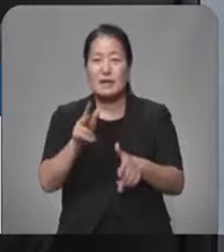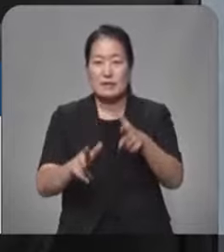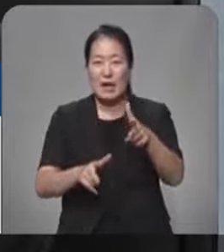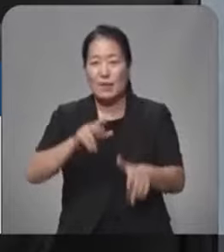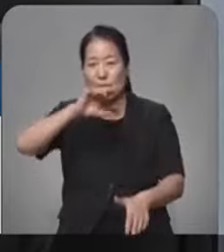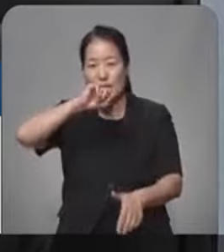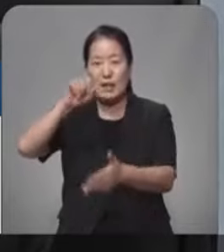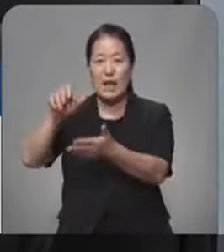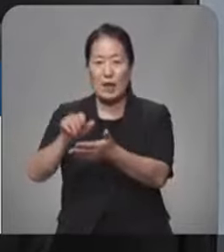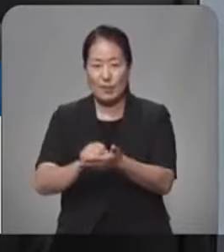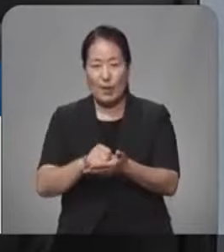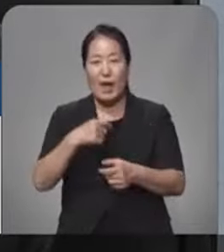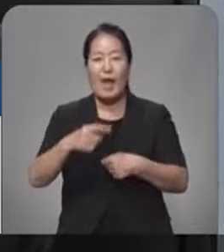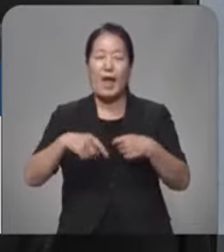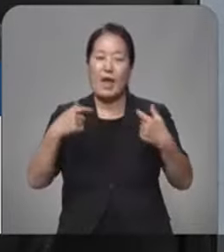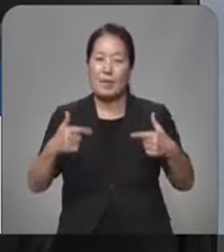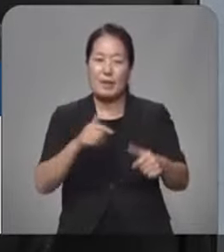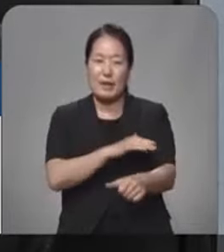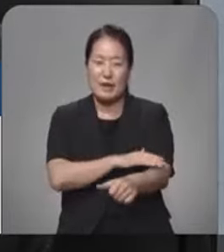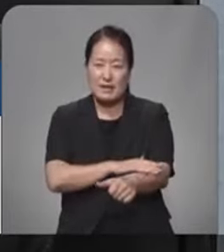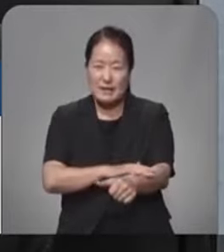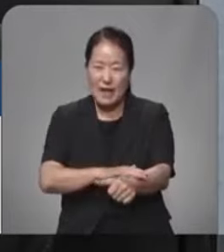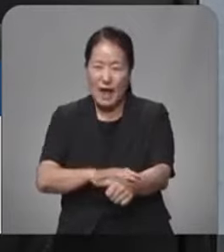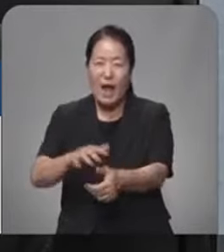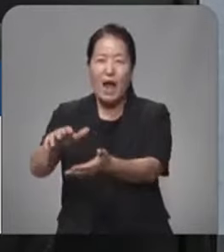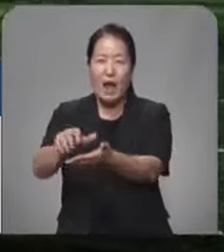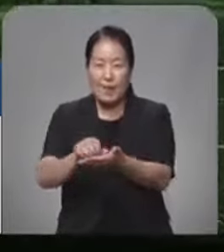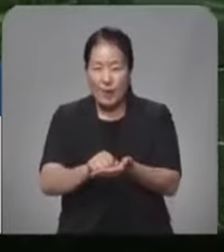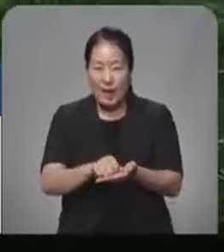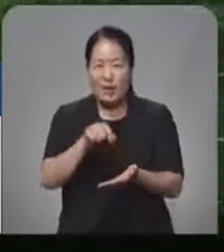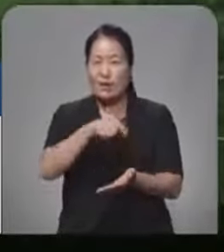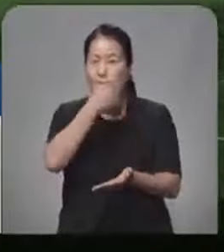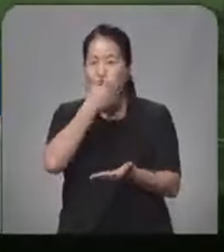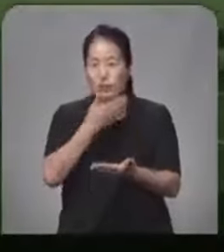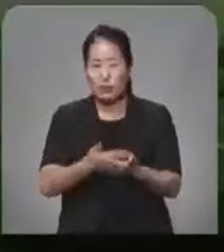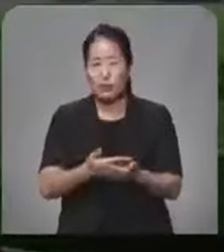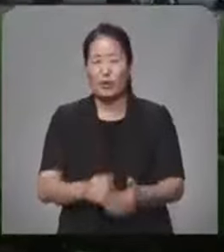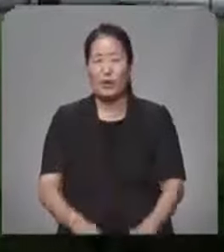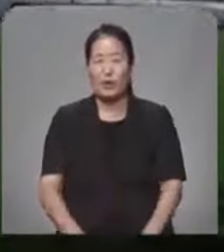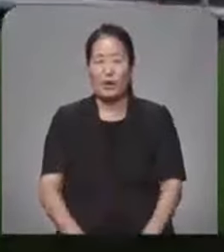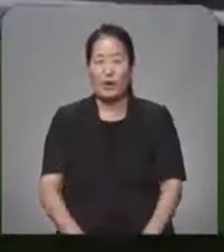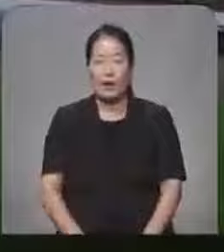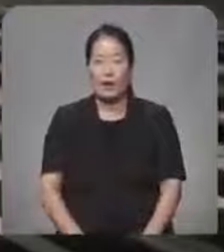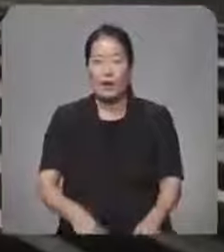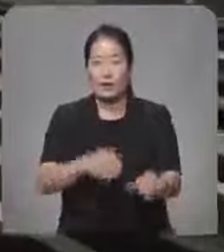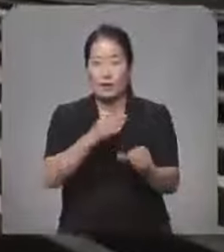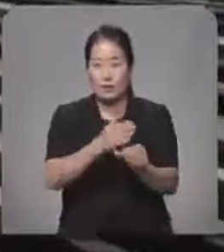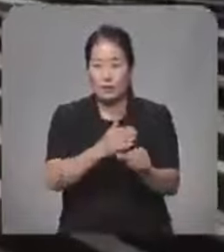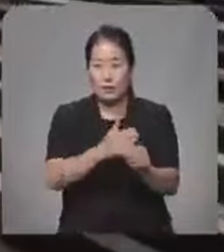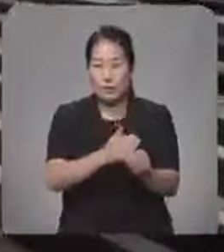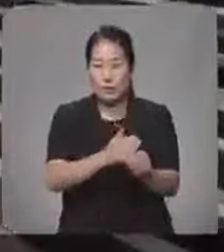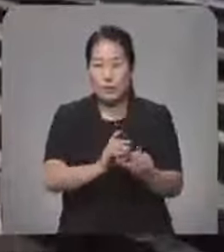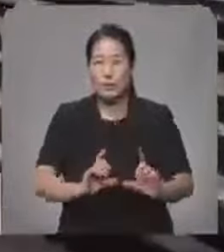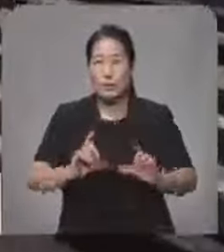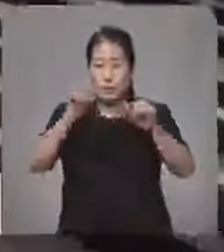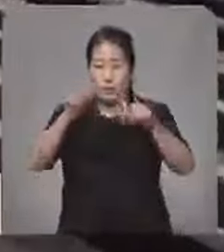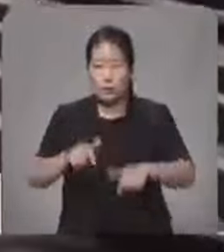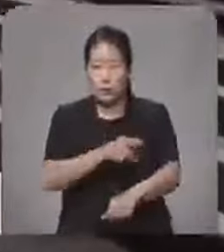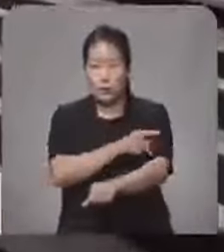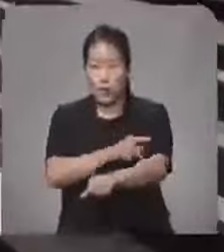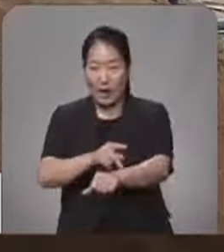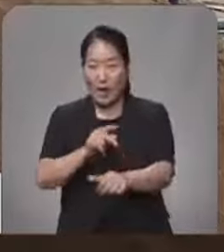예산을 매년 이제 안정적으로 확보하는 게첫 번째 과제고요. 강원 북부의 최대 수건 사업인